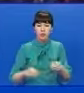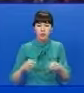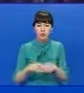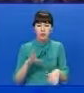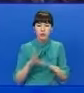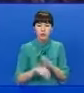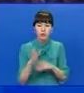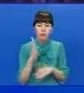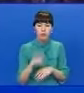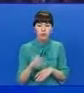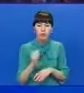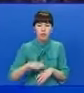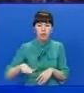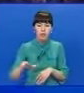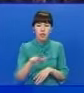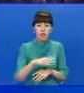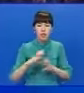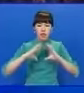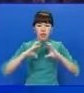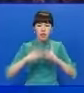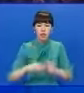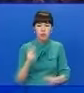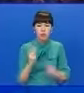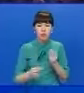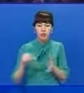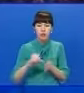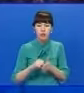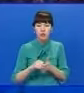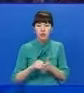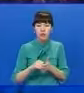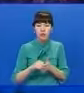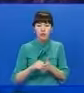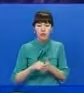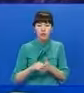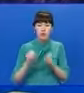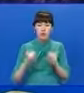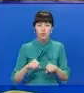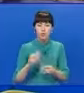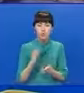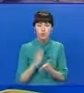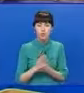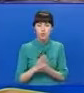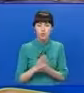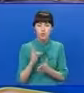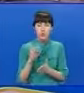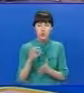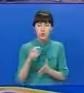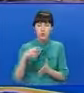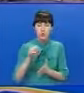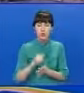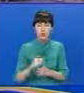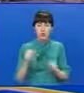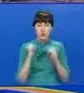өзі Азия құрлығына, әлем біріншіліктеріне қатысуға мүмкіндіктері бар. Нұрдәулет әлестің